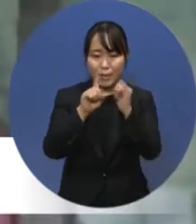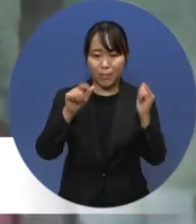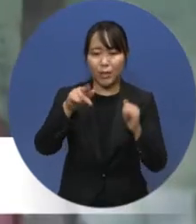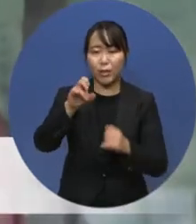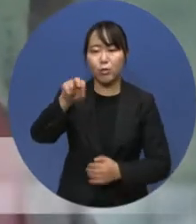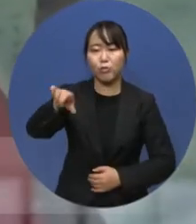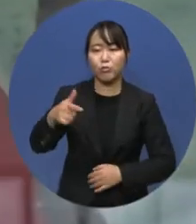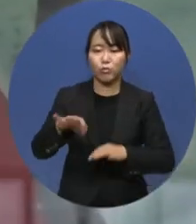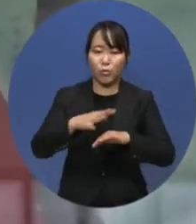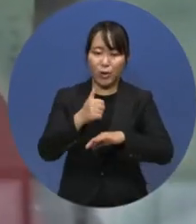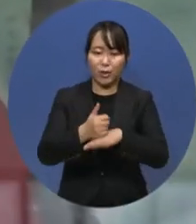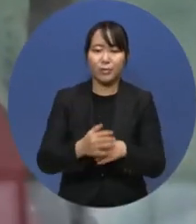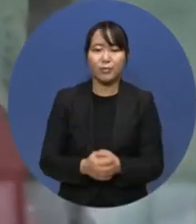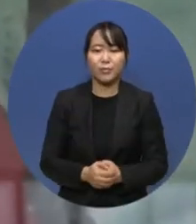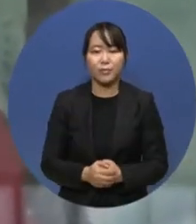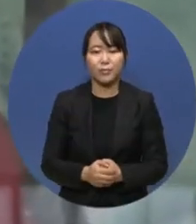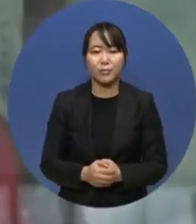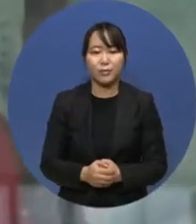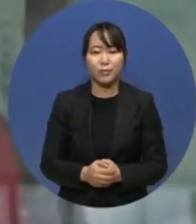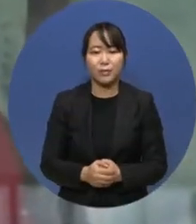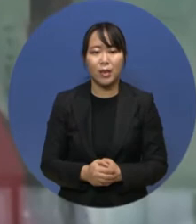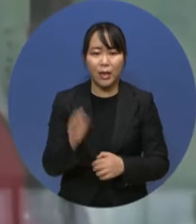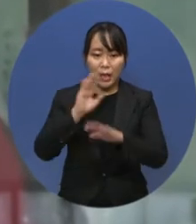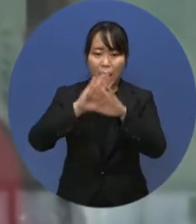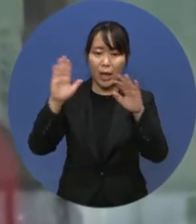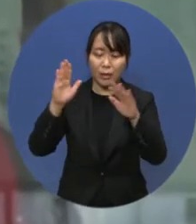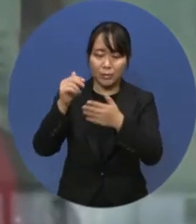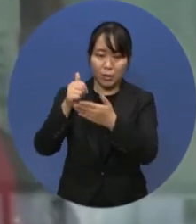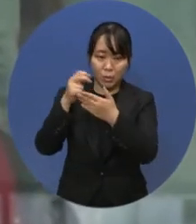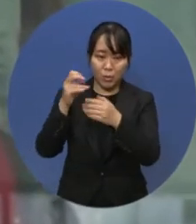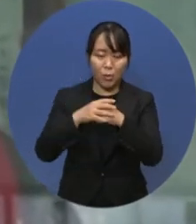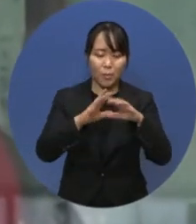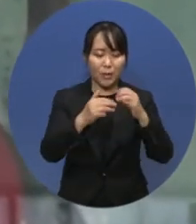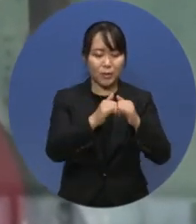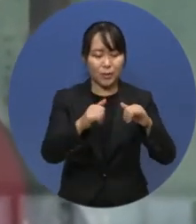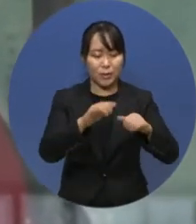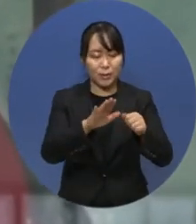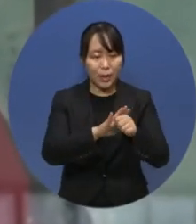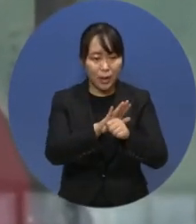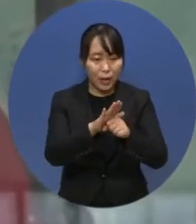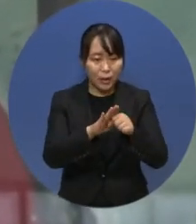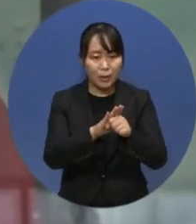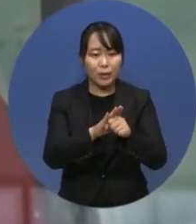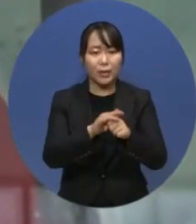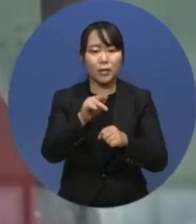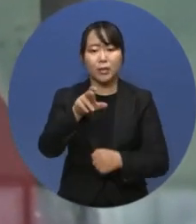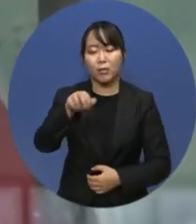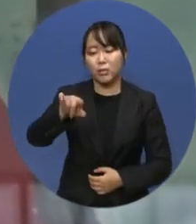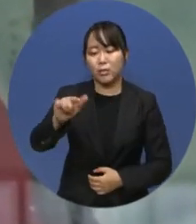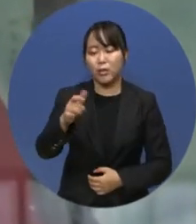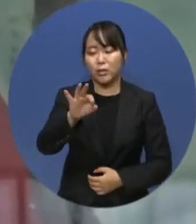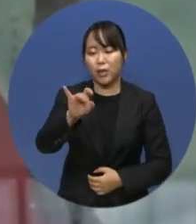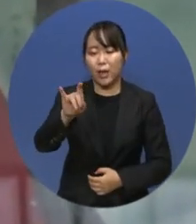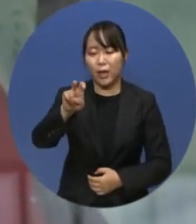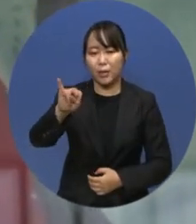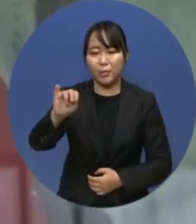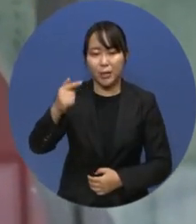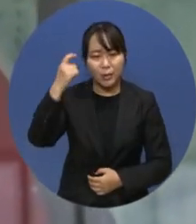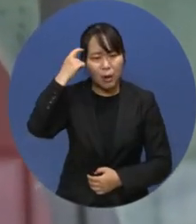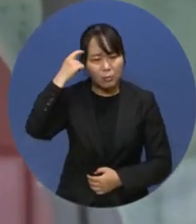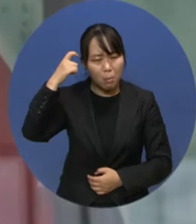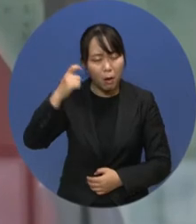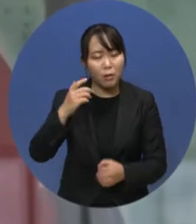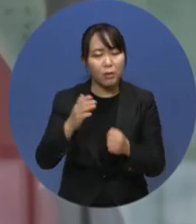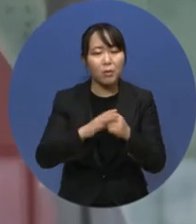경순왕이에요. 경순왕은 한우를 섬기며 백성을 사랑하는 경천 애민 정신이 두 차례